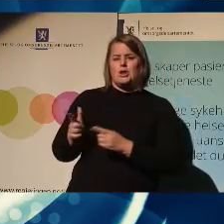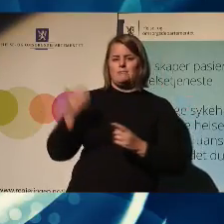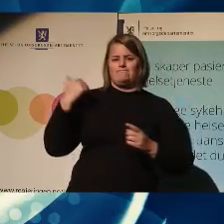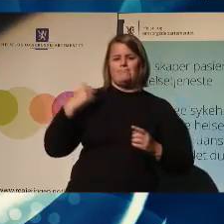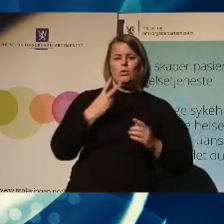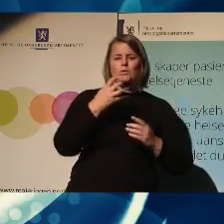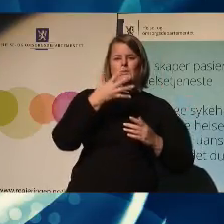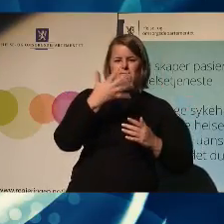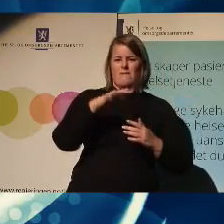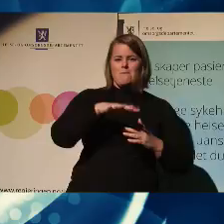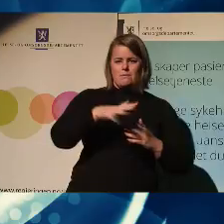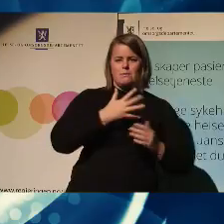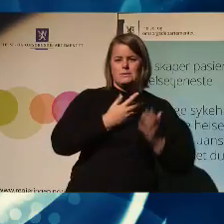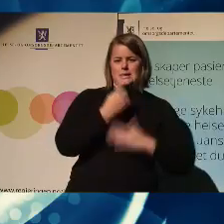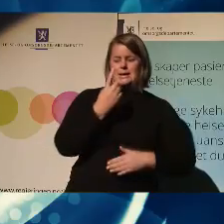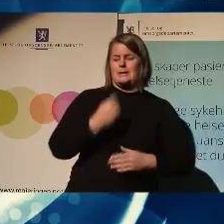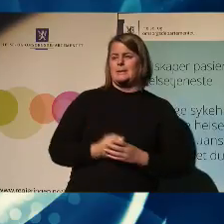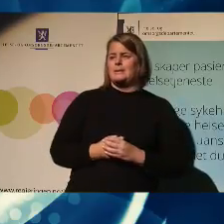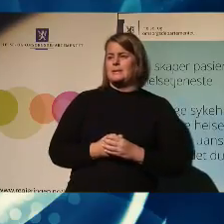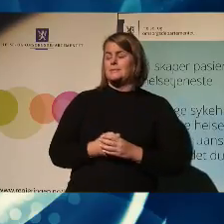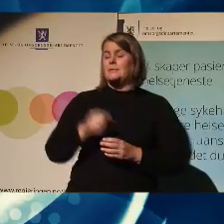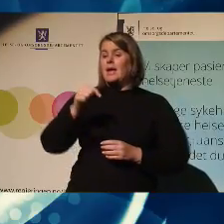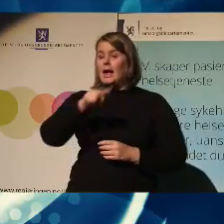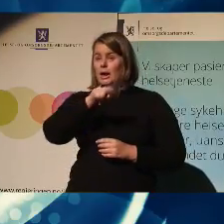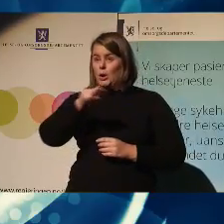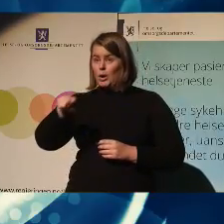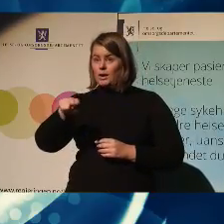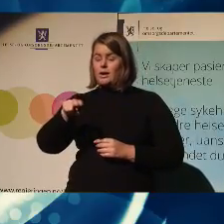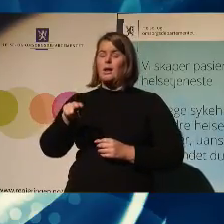2015. I Norge har vi nå da,